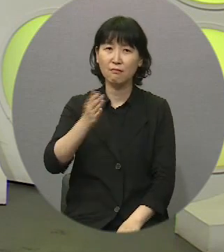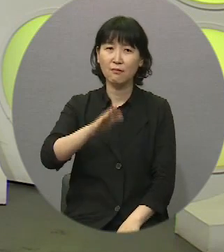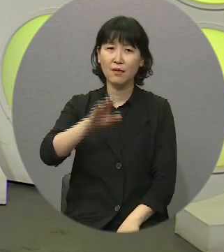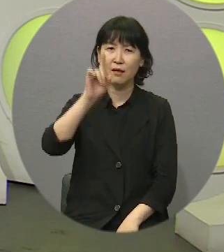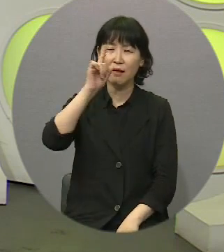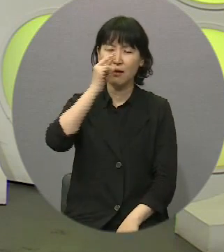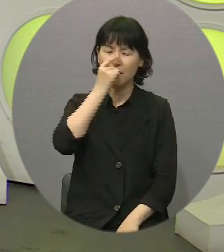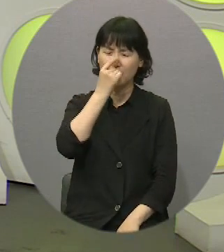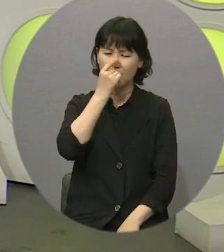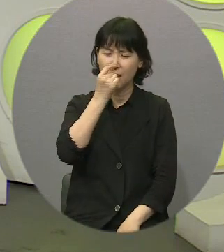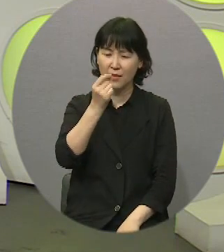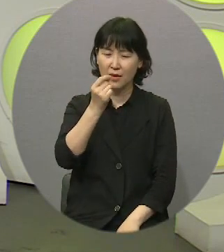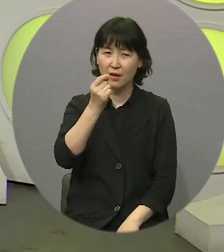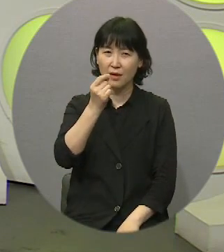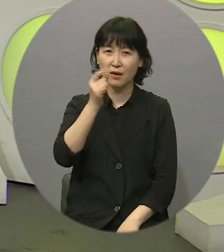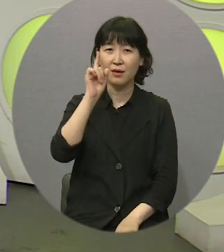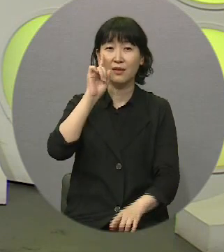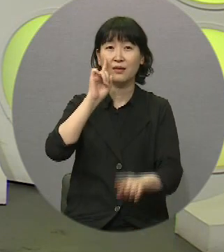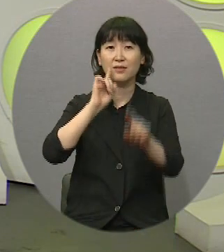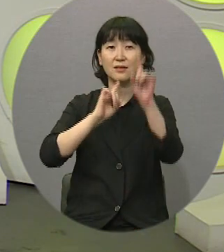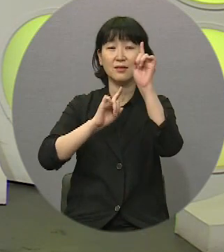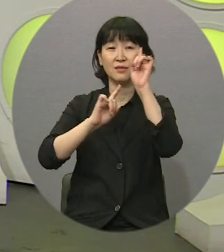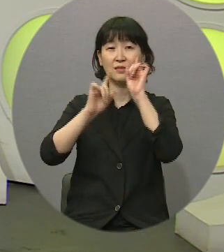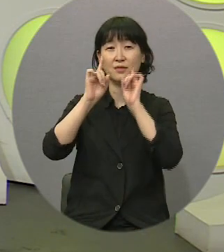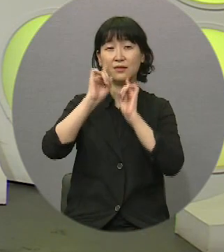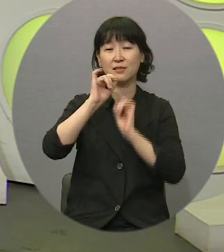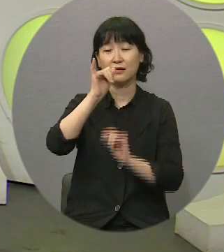가시가 나를 찌르고